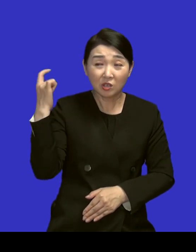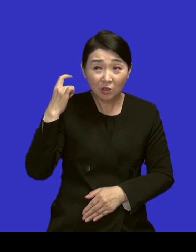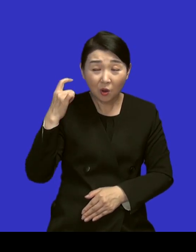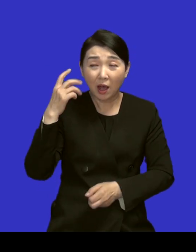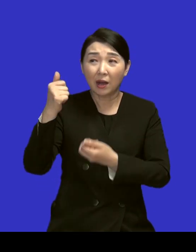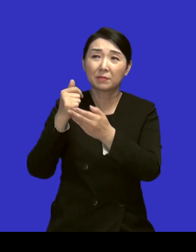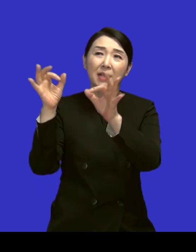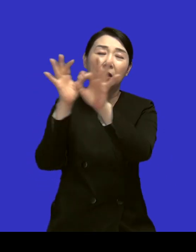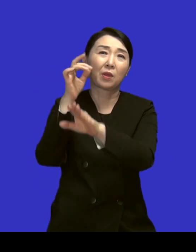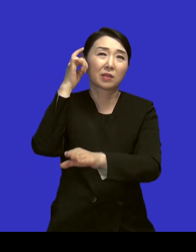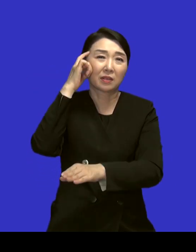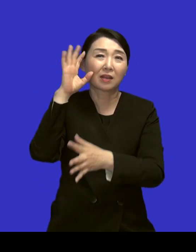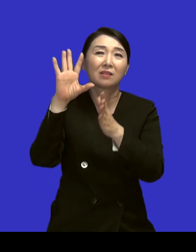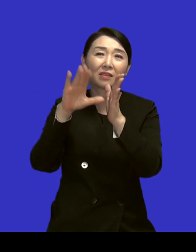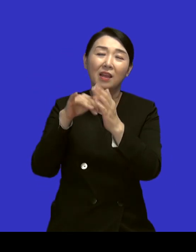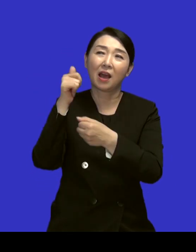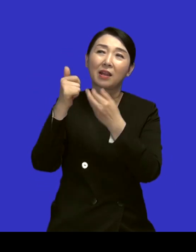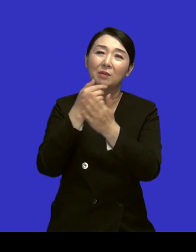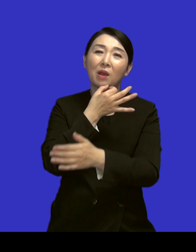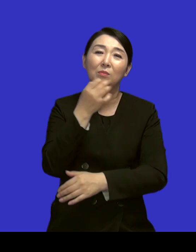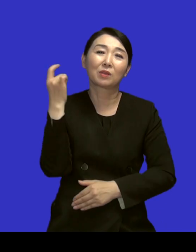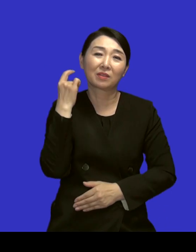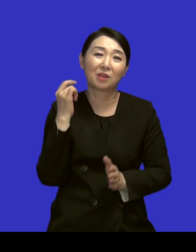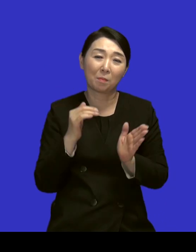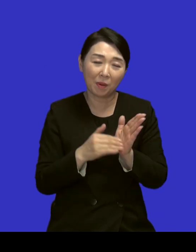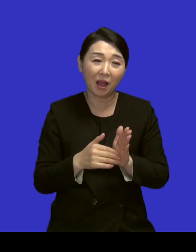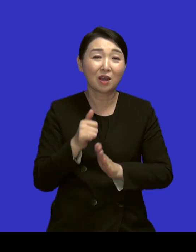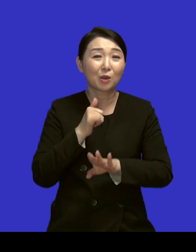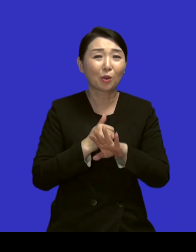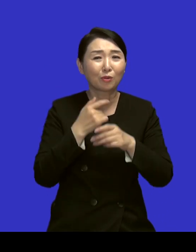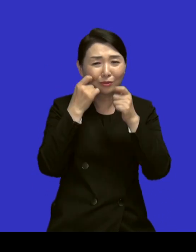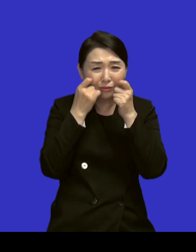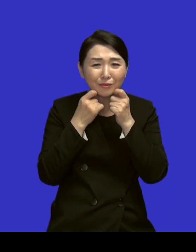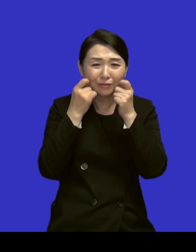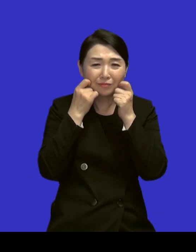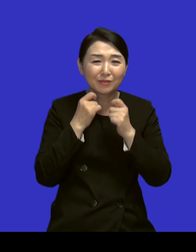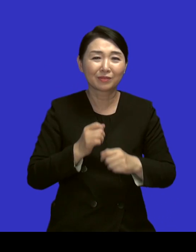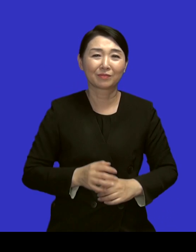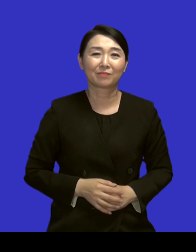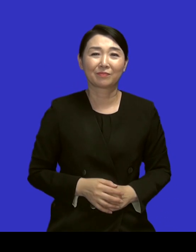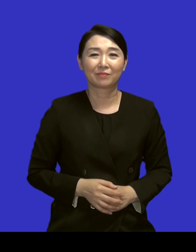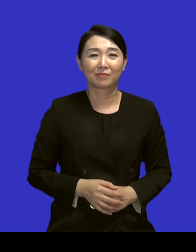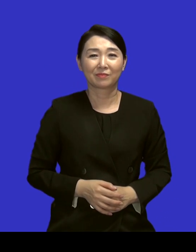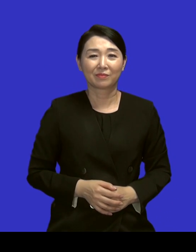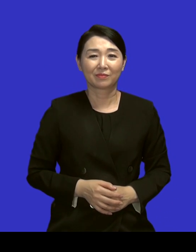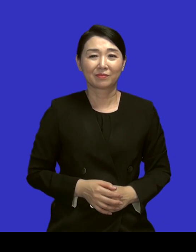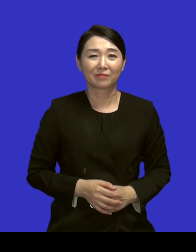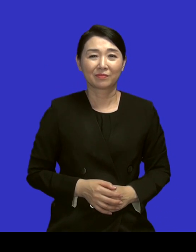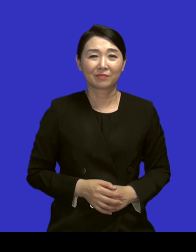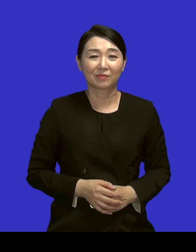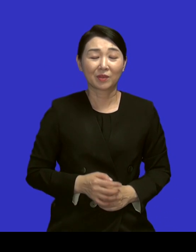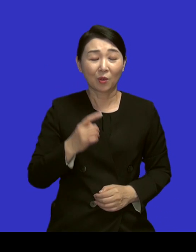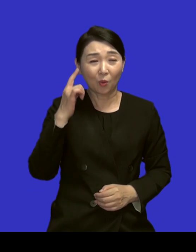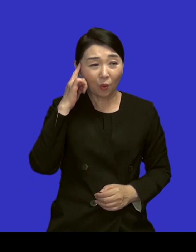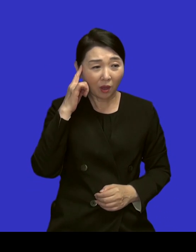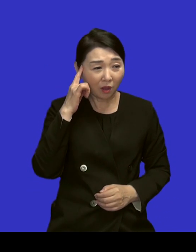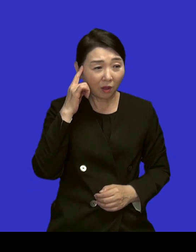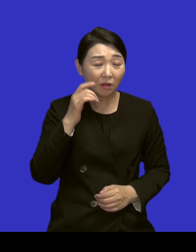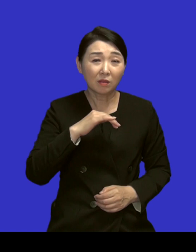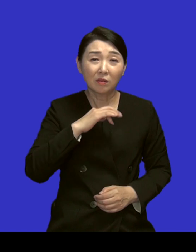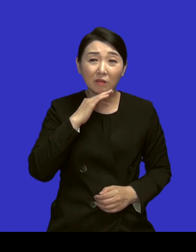음성을 그때서야 다시 들으면서 눈물이 안 날 수가 없더라고요. 근데 어떻습니까? 이제 그거 사실 굉장히 어린